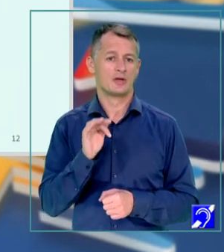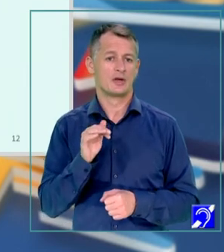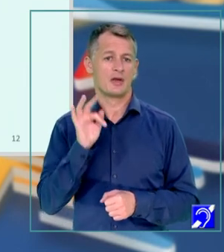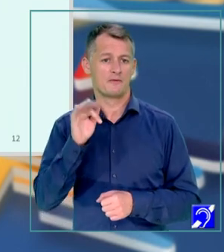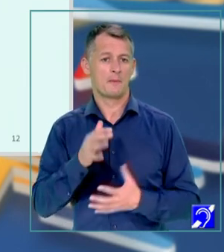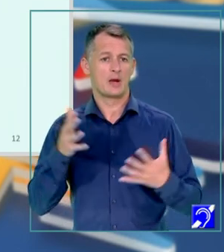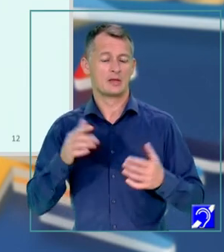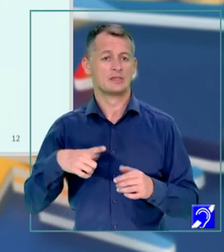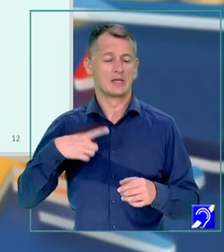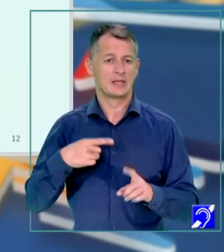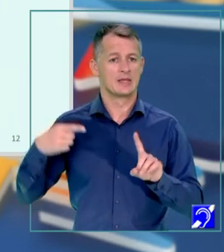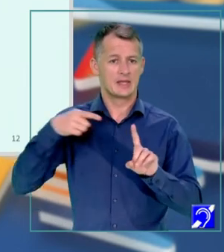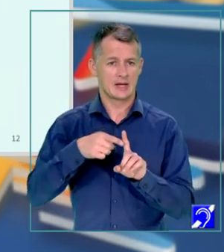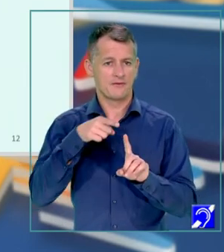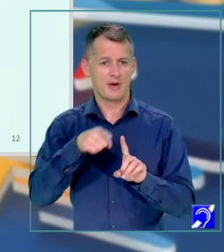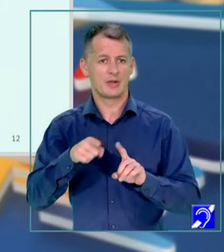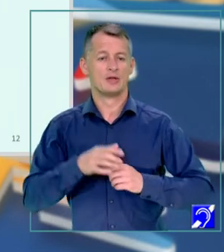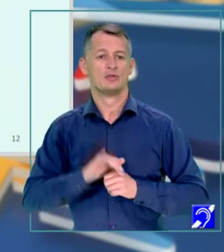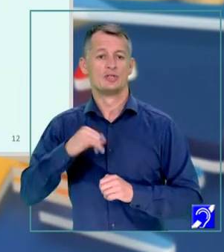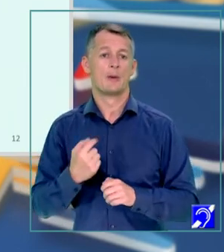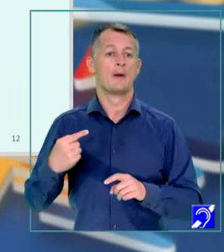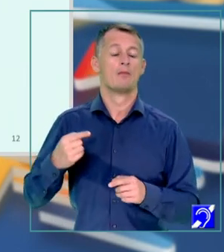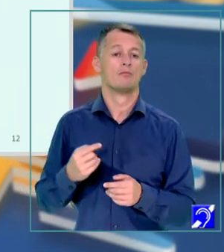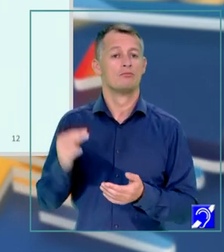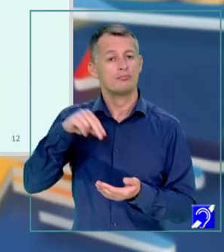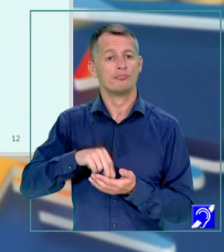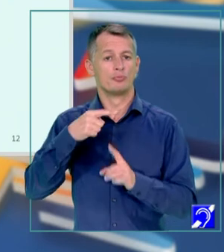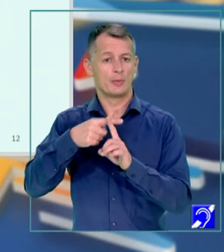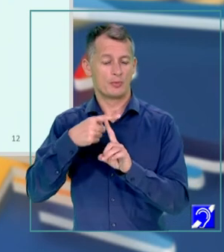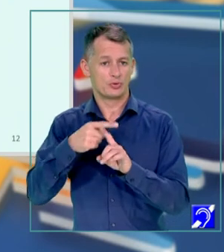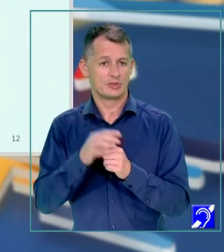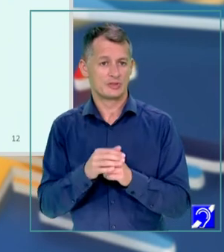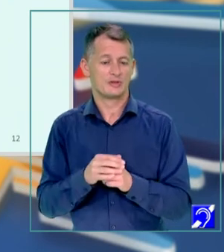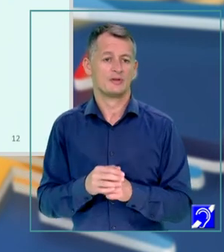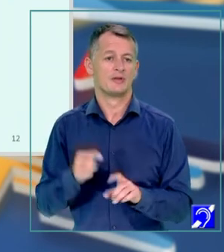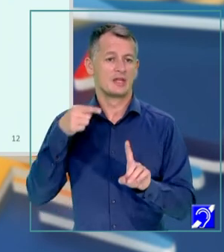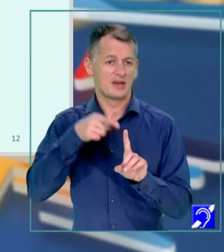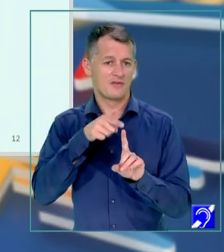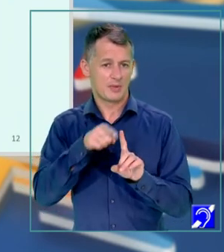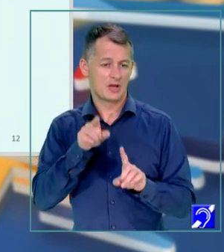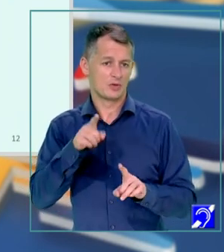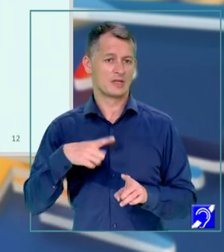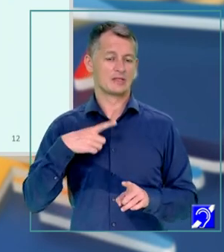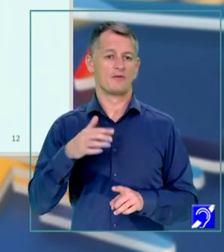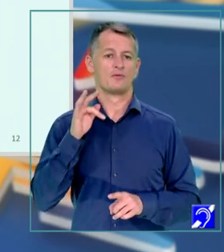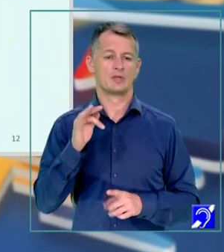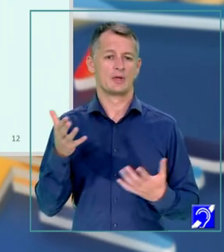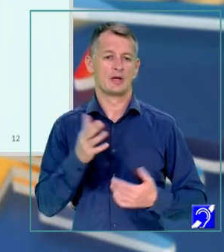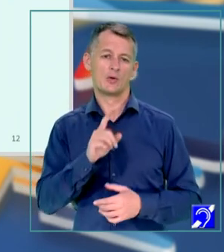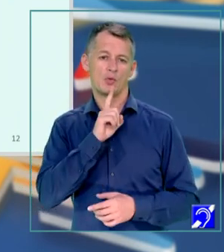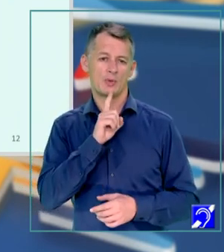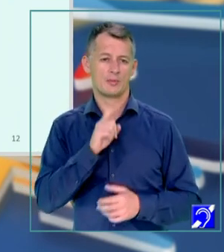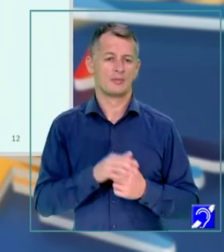de limba bilă și în plus derivata sa este exact funcția pe care a înconjurat o